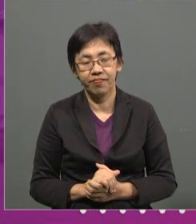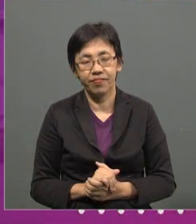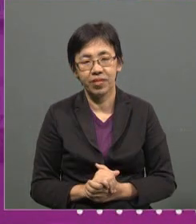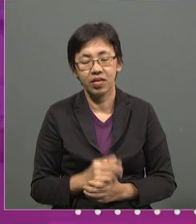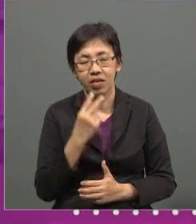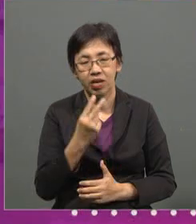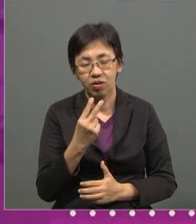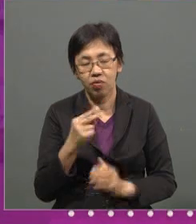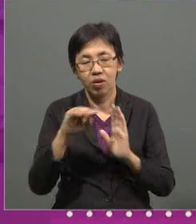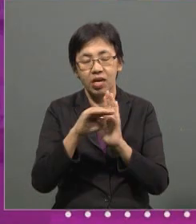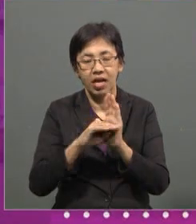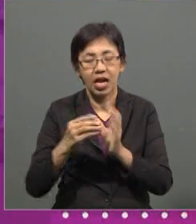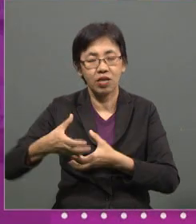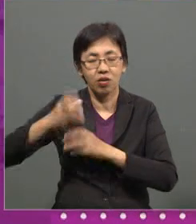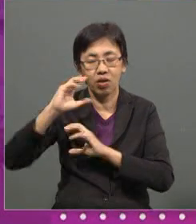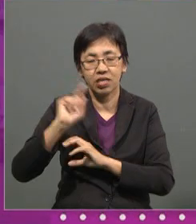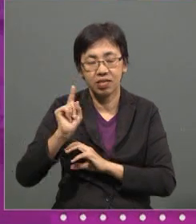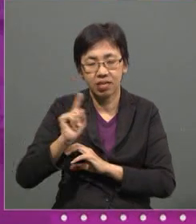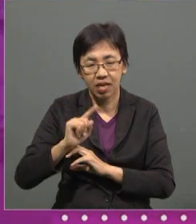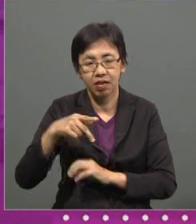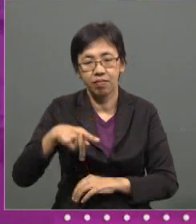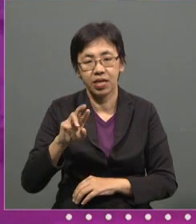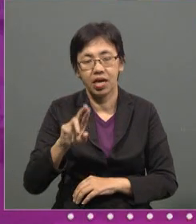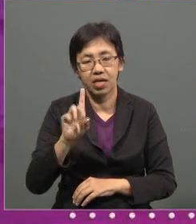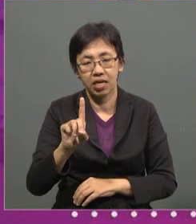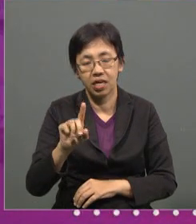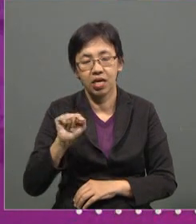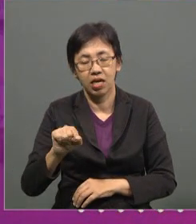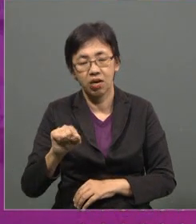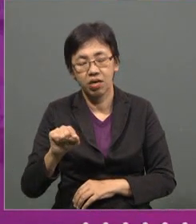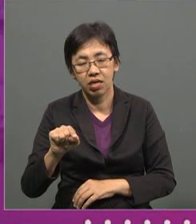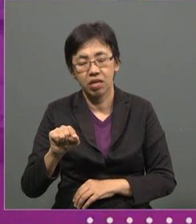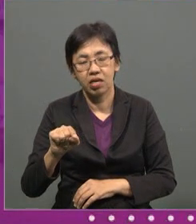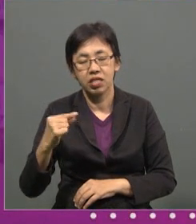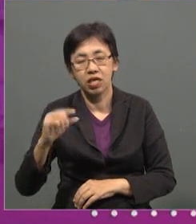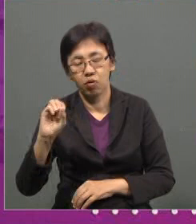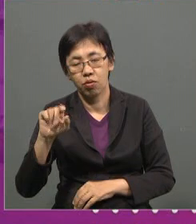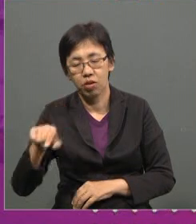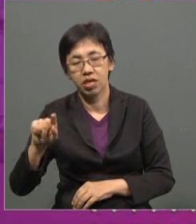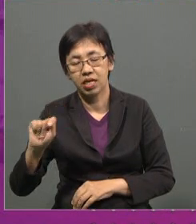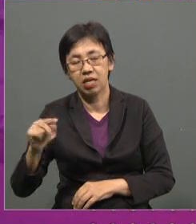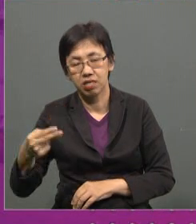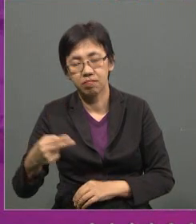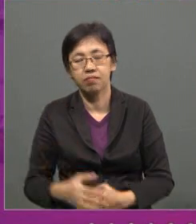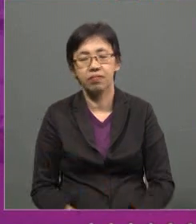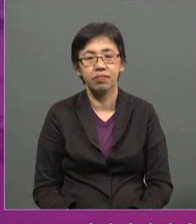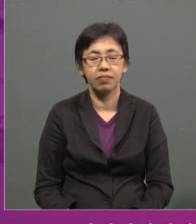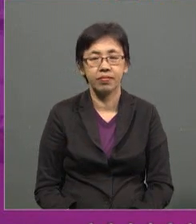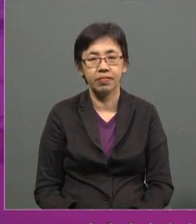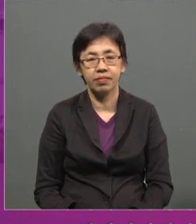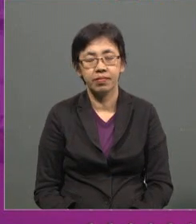ารถรับชมรายการย้อนหลังได้ที่ prd.prd.go.th ค่ะ